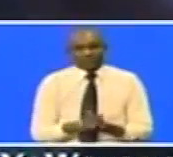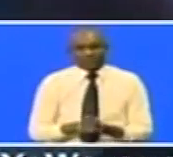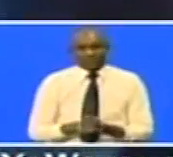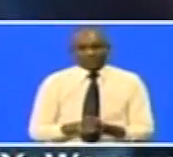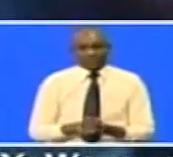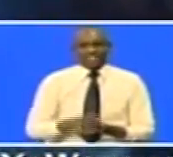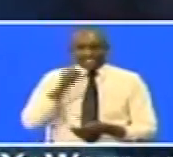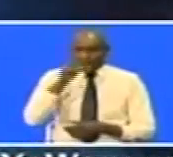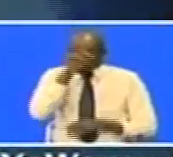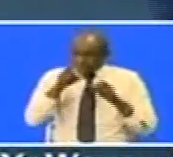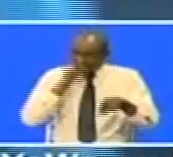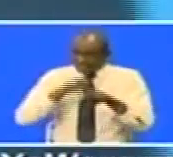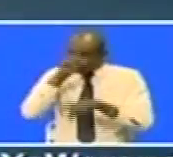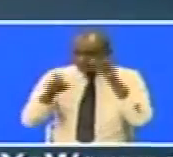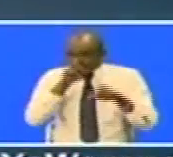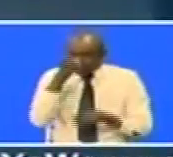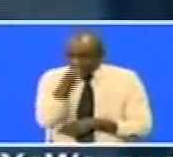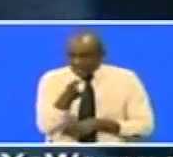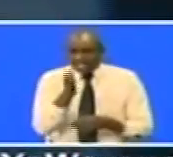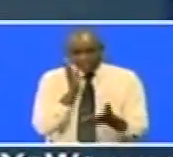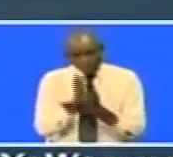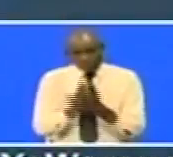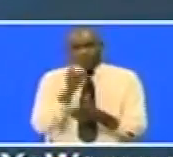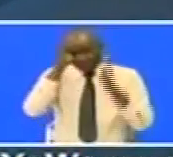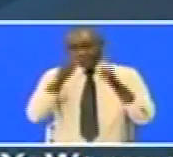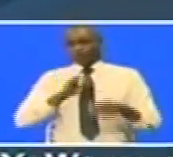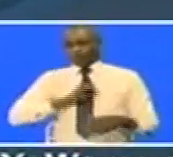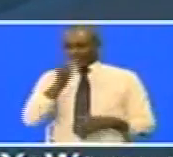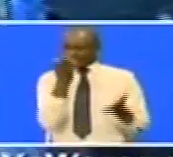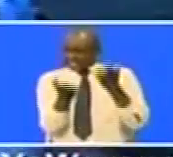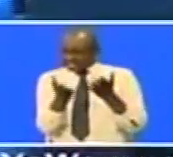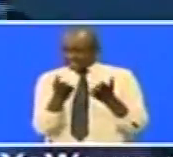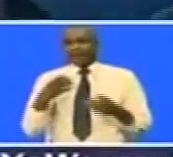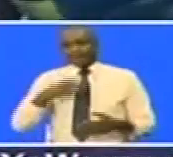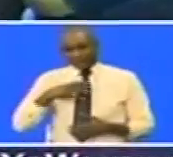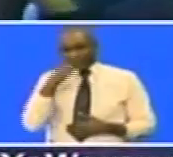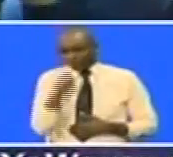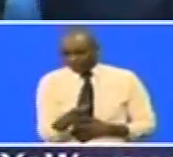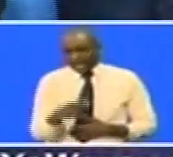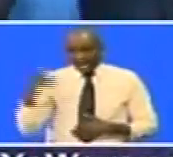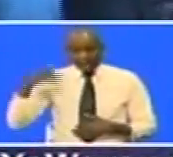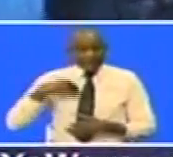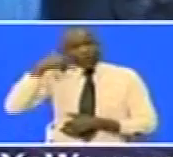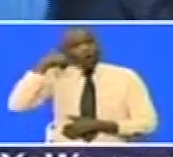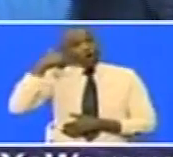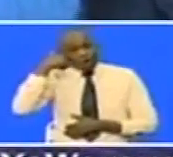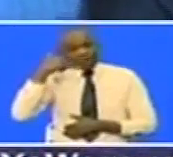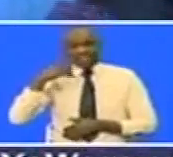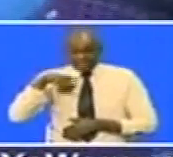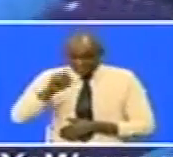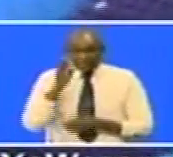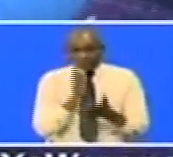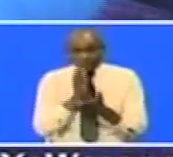Wakati maswali yalipoanza kuulizwa ya mmiliki wa kliniki hichi cha fikiria jamii, wengine kupiga simu huku neno lao